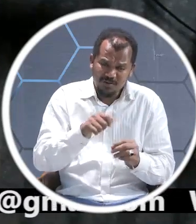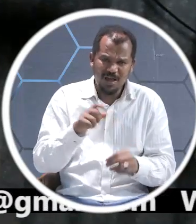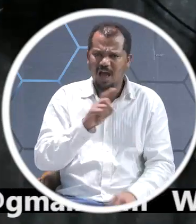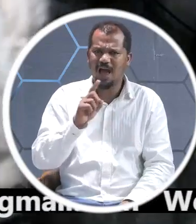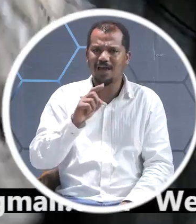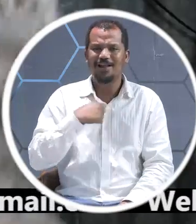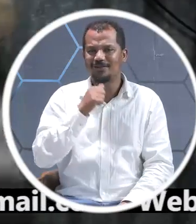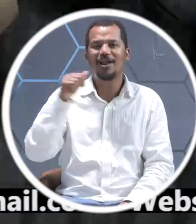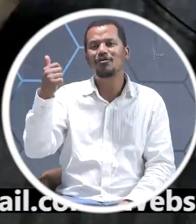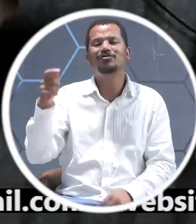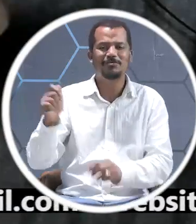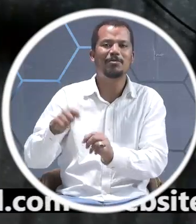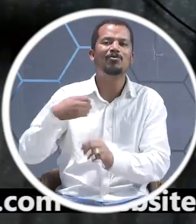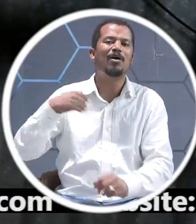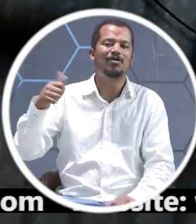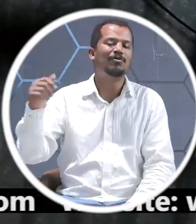ነው ሌሎቹ እይታ ያላቸው።